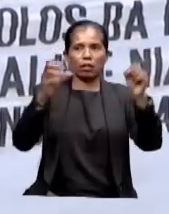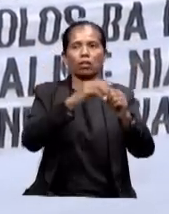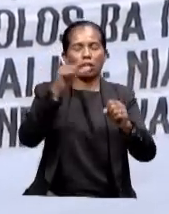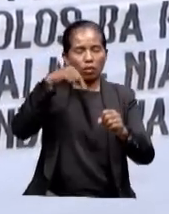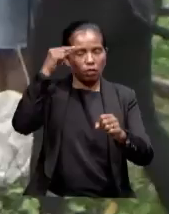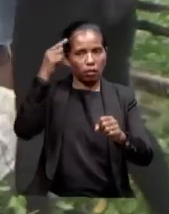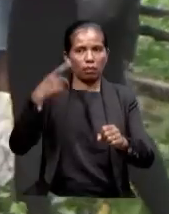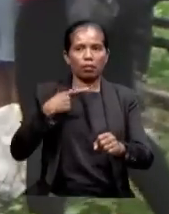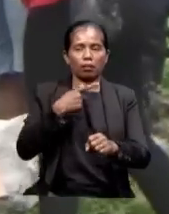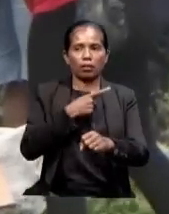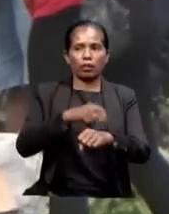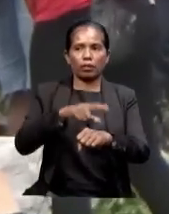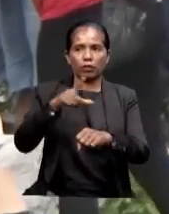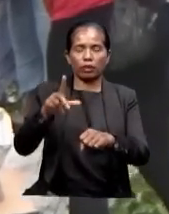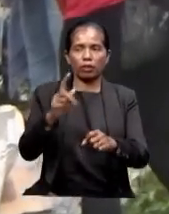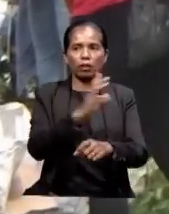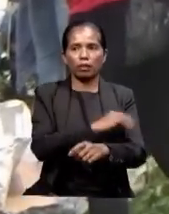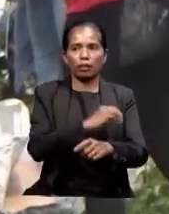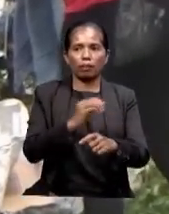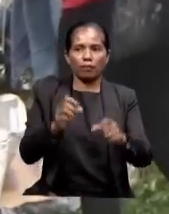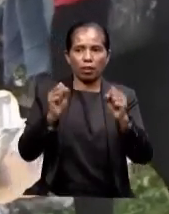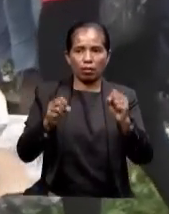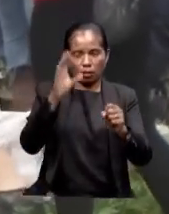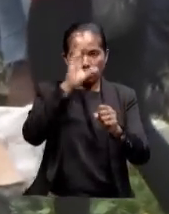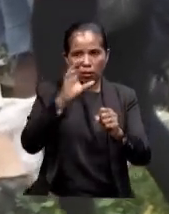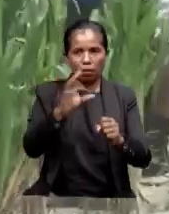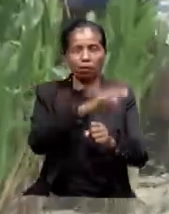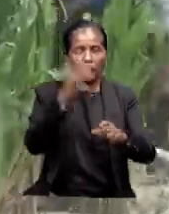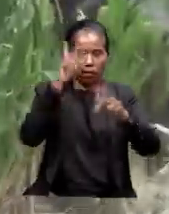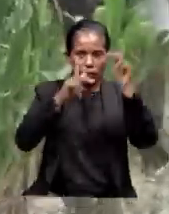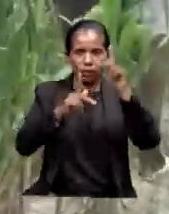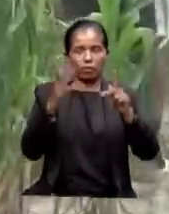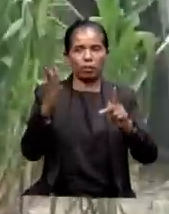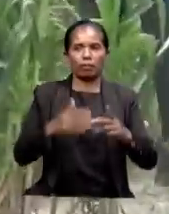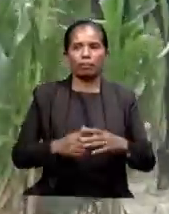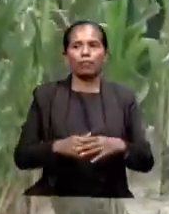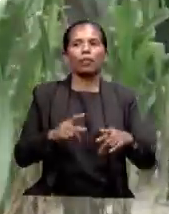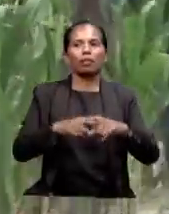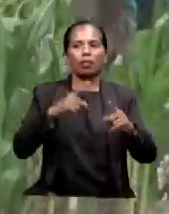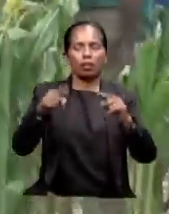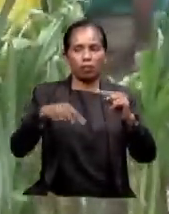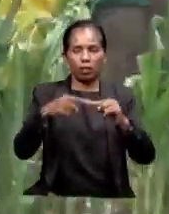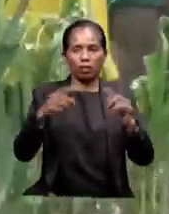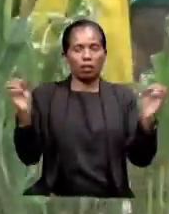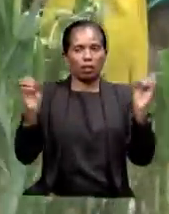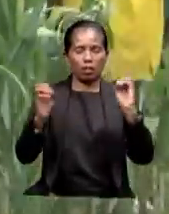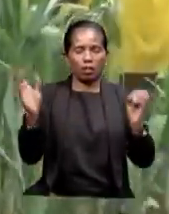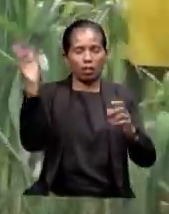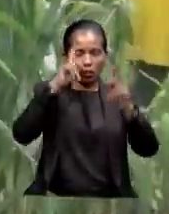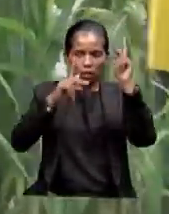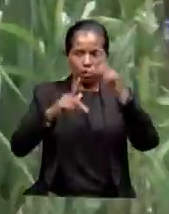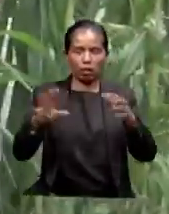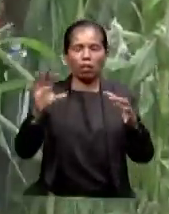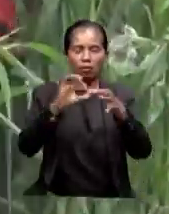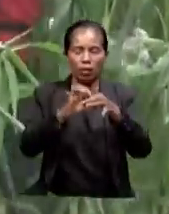governo parlamento nasional lo tribunal recurso nune bele buka solusang ba kaju refere. Mai be bang hira laya solusang bakazu ne membro Unisma